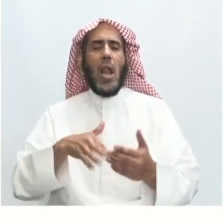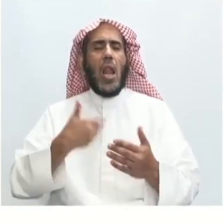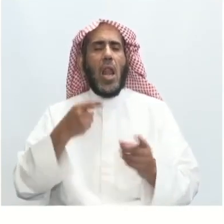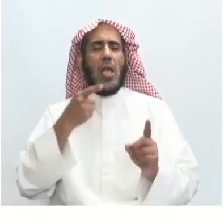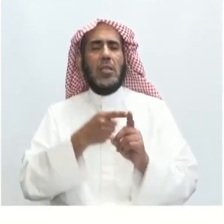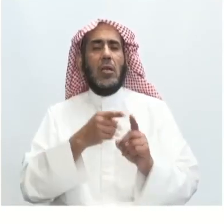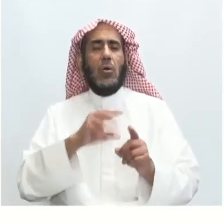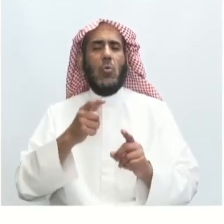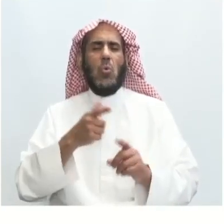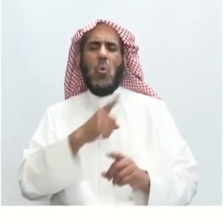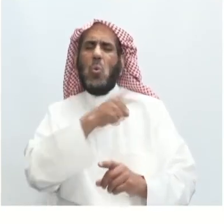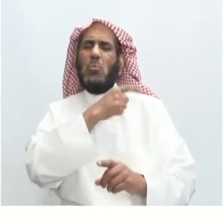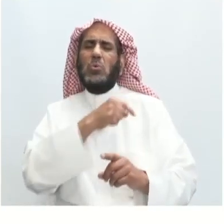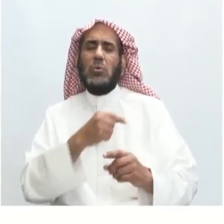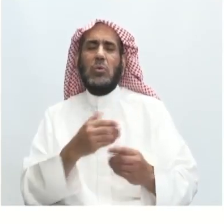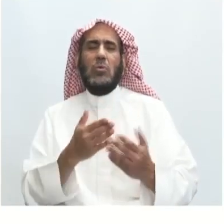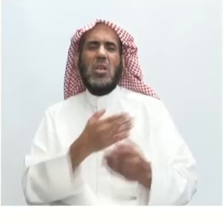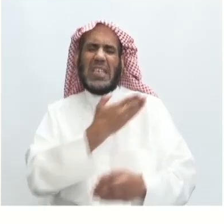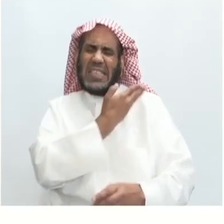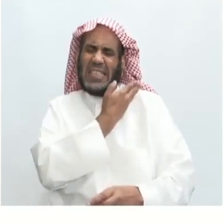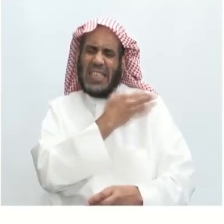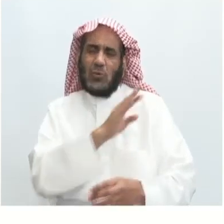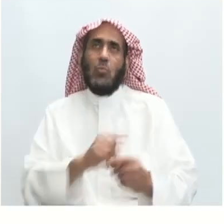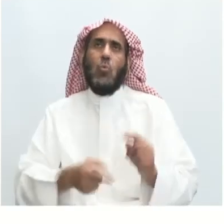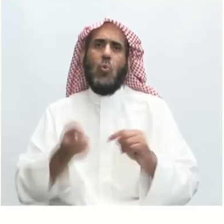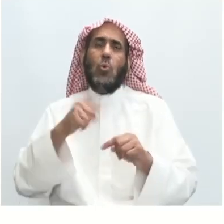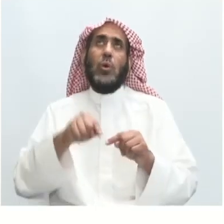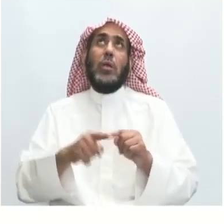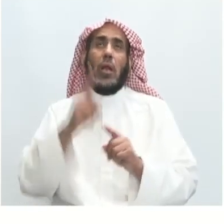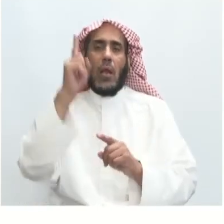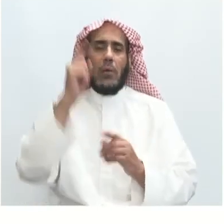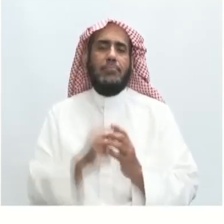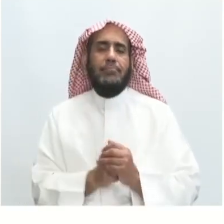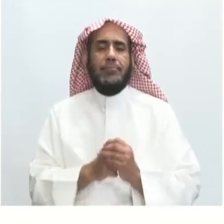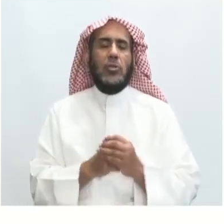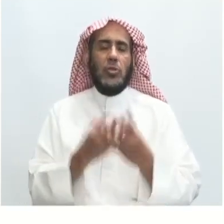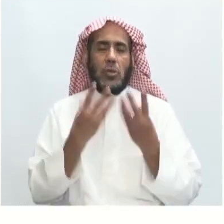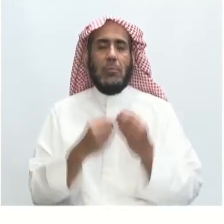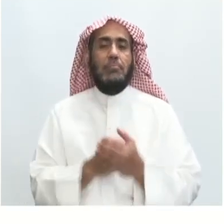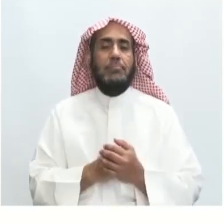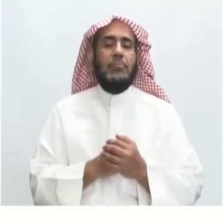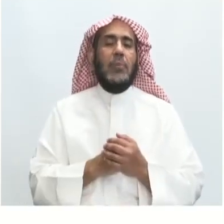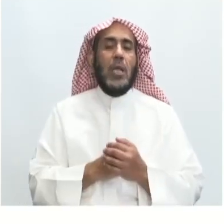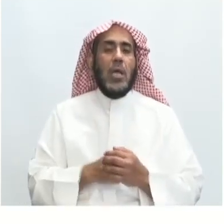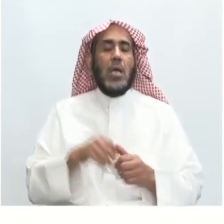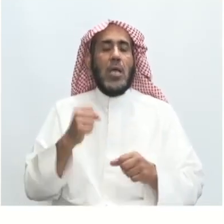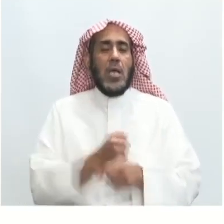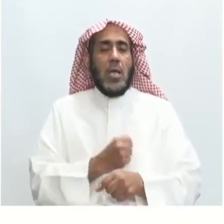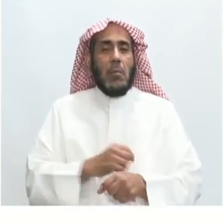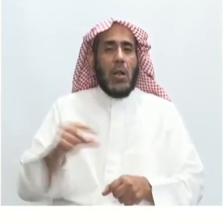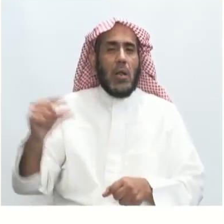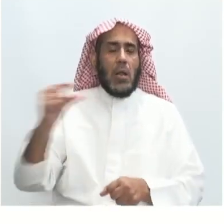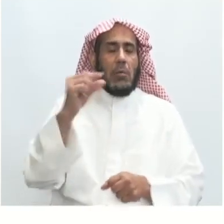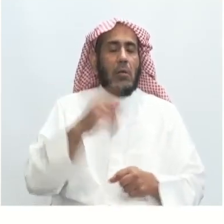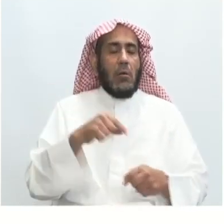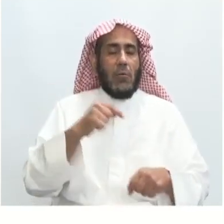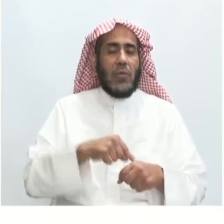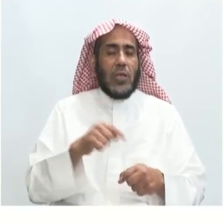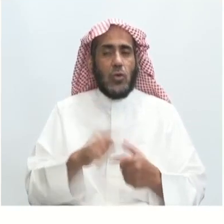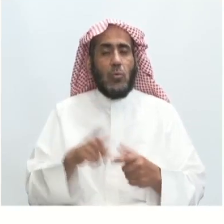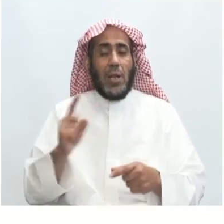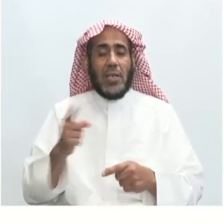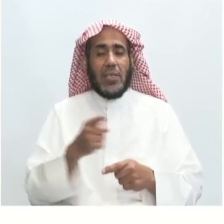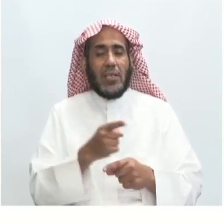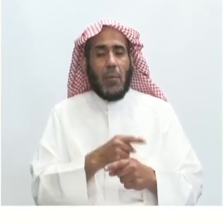ليتك كل كل مسيء يتوب الى الله جميل هنا استعمل الكلمات الاتيه في جمل انشائيه من